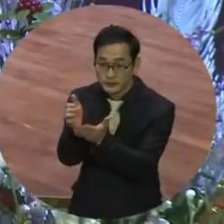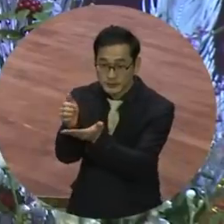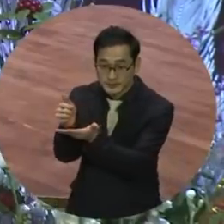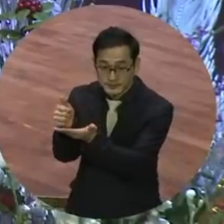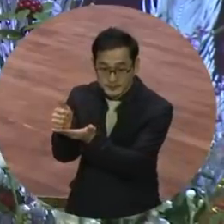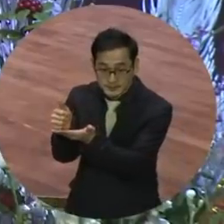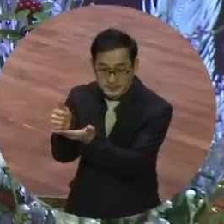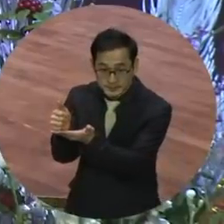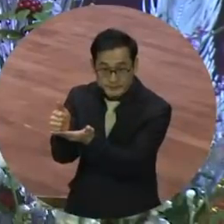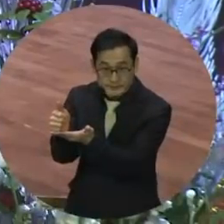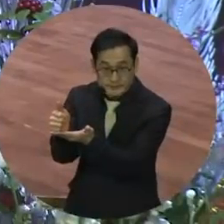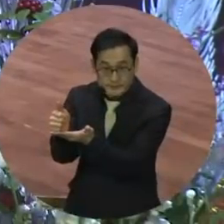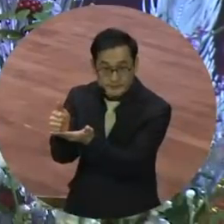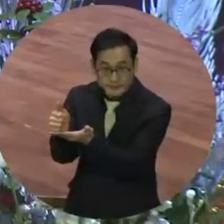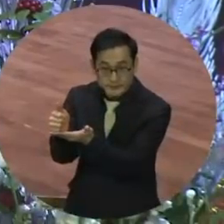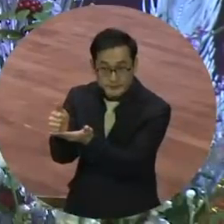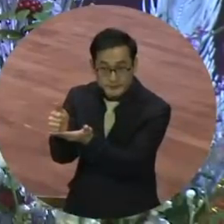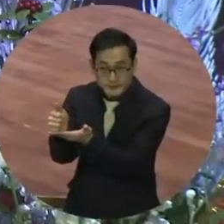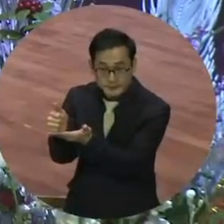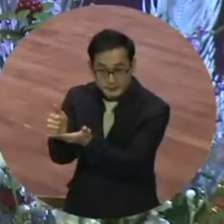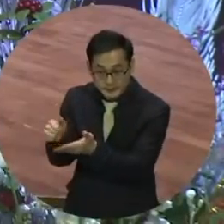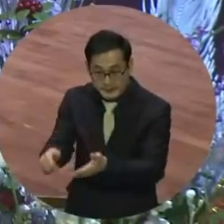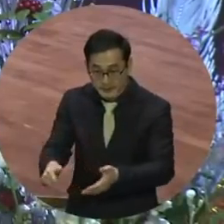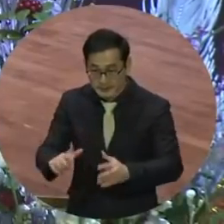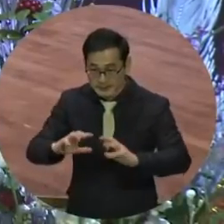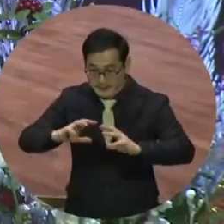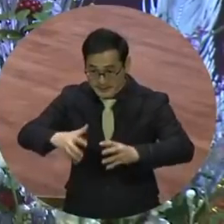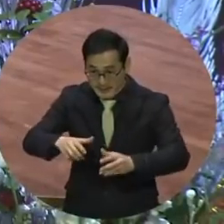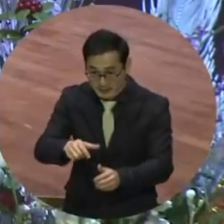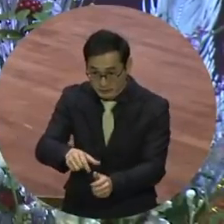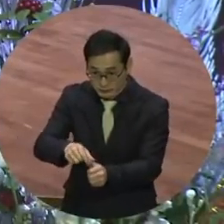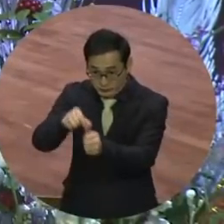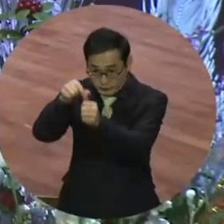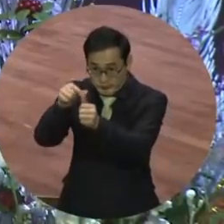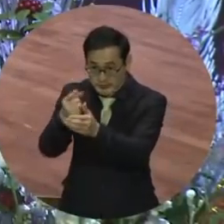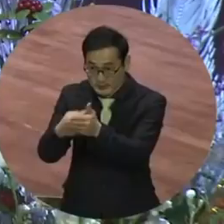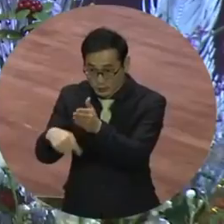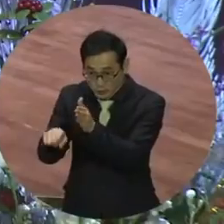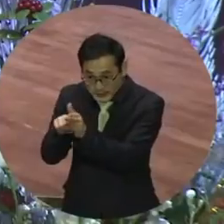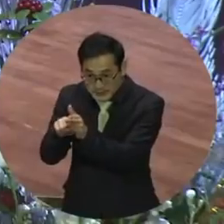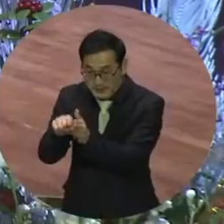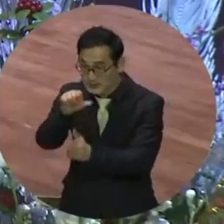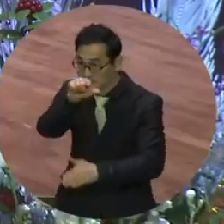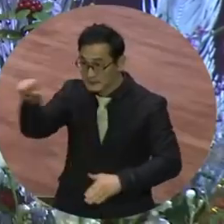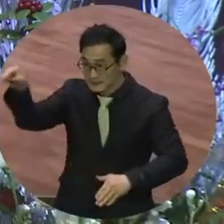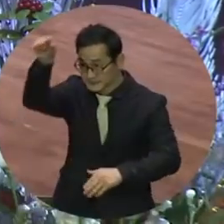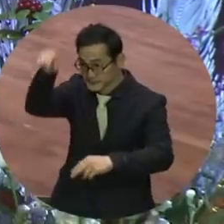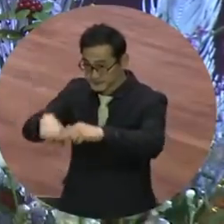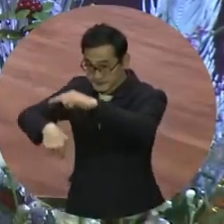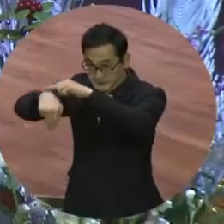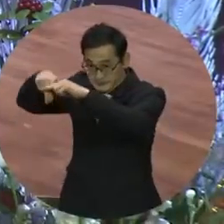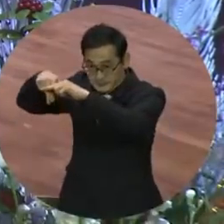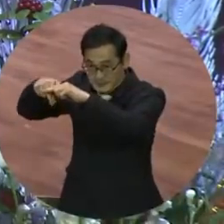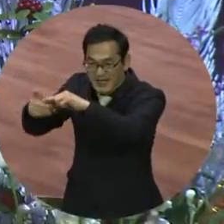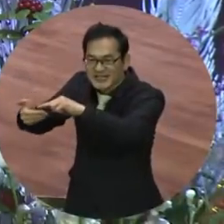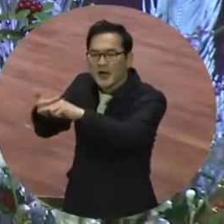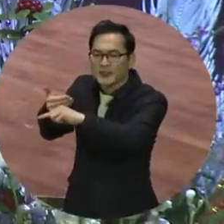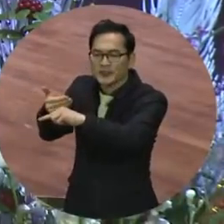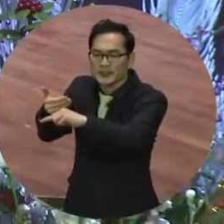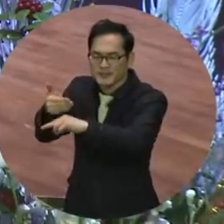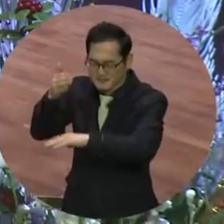예수님께서 인류를 구원하시기 위하여 십자가 지시기 마지막